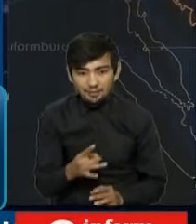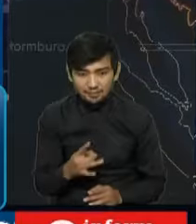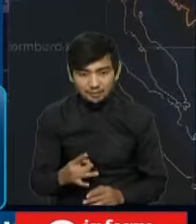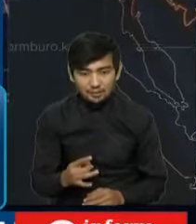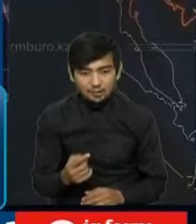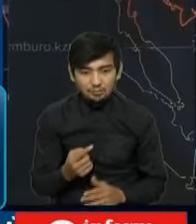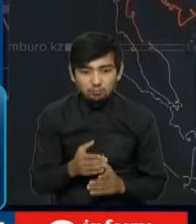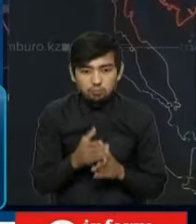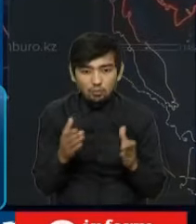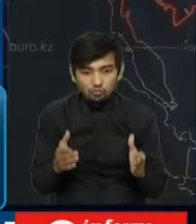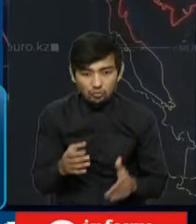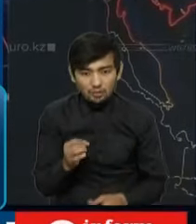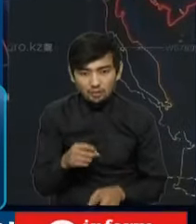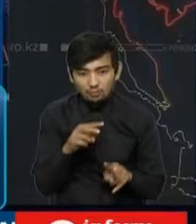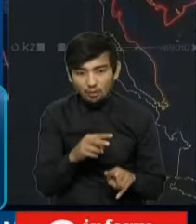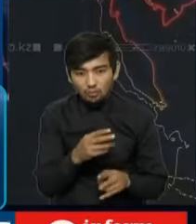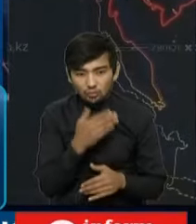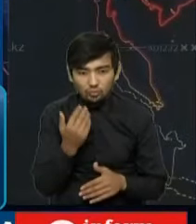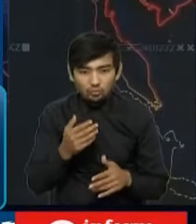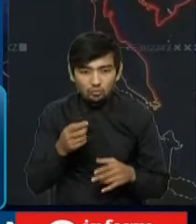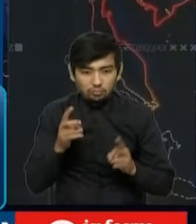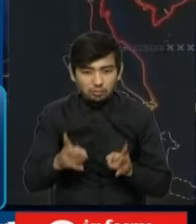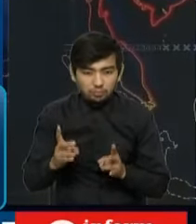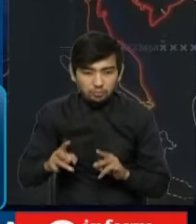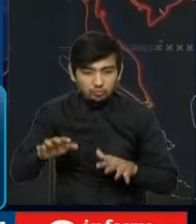большая. То есть идет сокрытие несчастных случаев